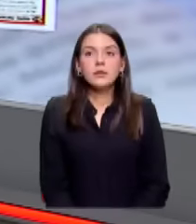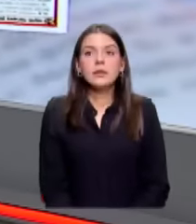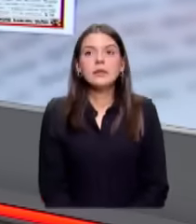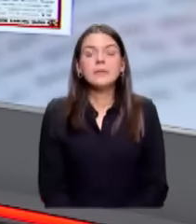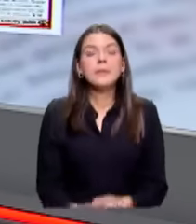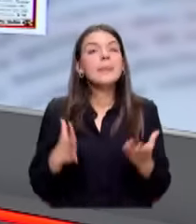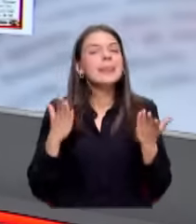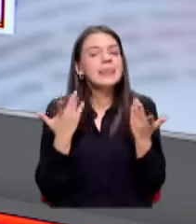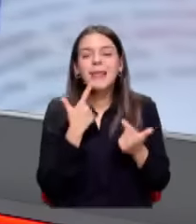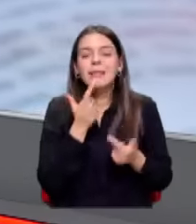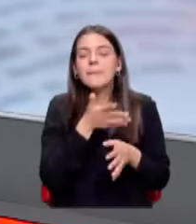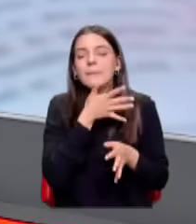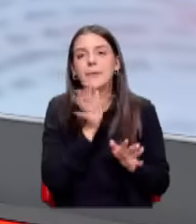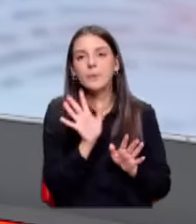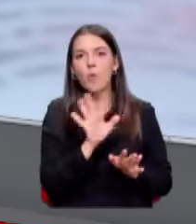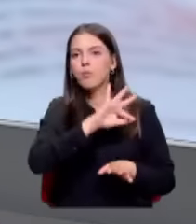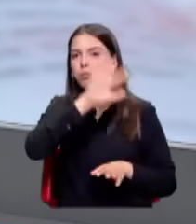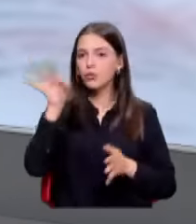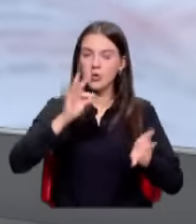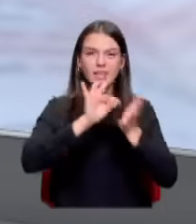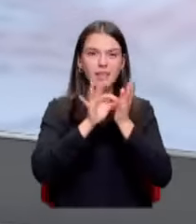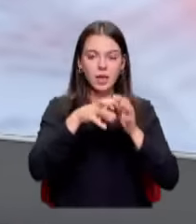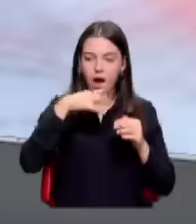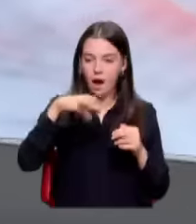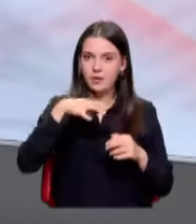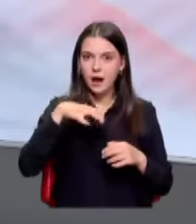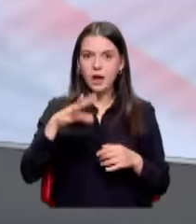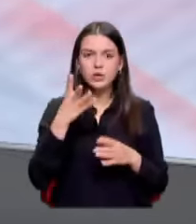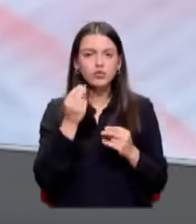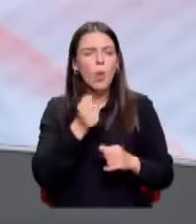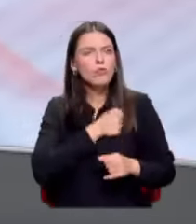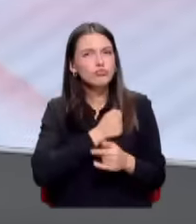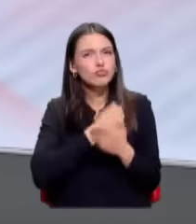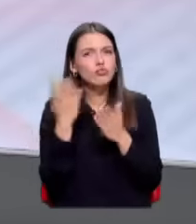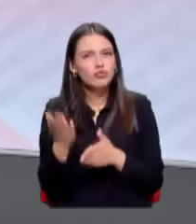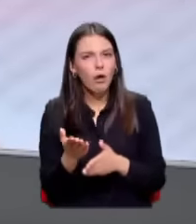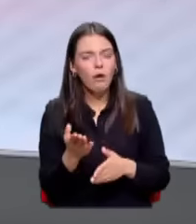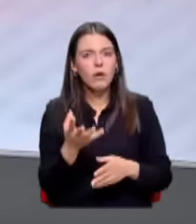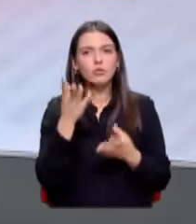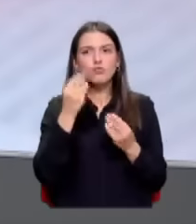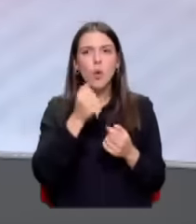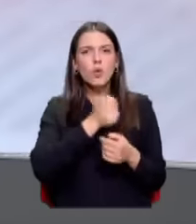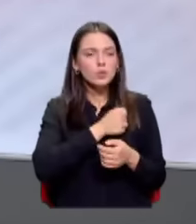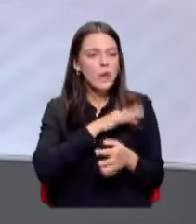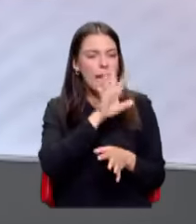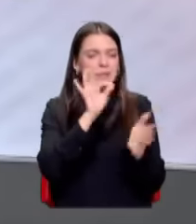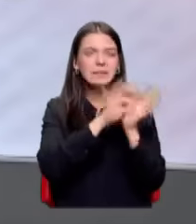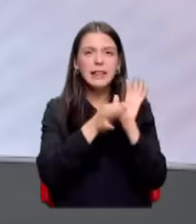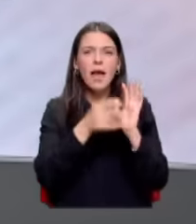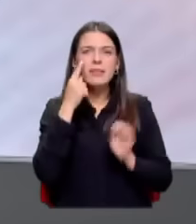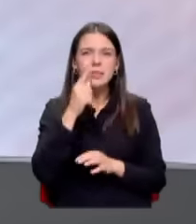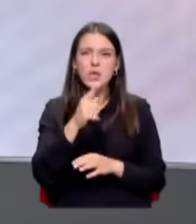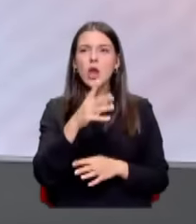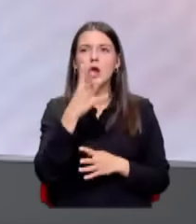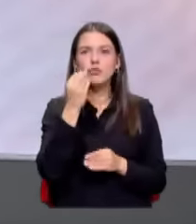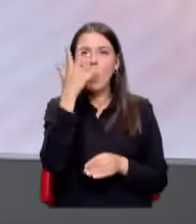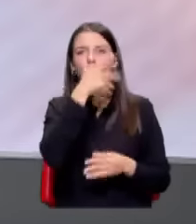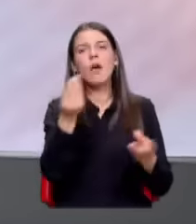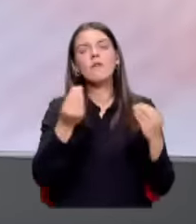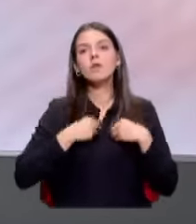Ne denir bilmiyorum. Bütün detaylar ayrı ayrı kahredici, bütün detaylar ayrı ayrı utanç verici. Bu gündem